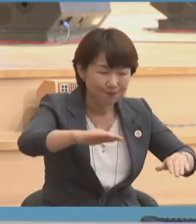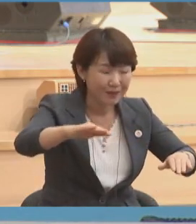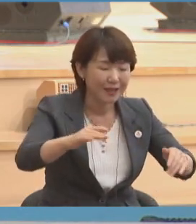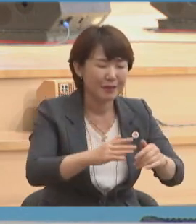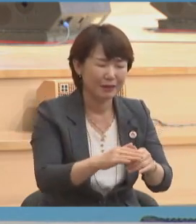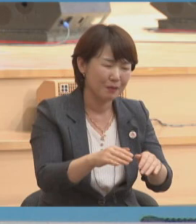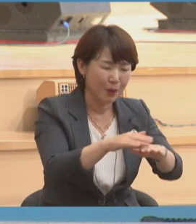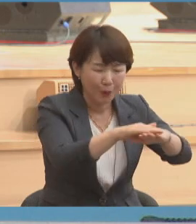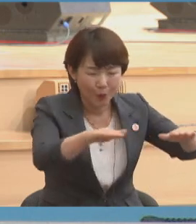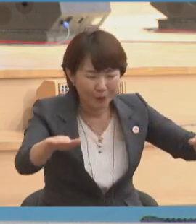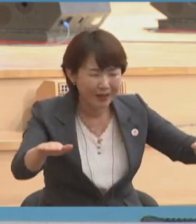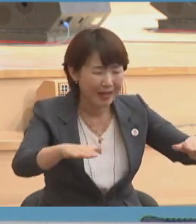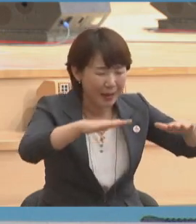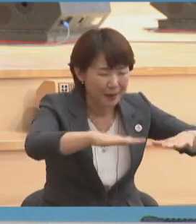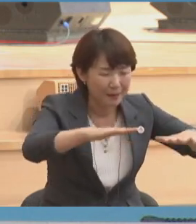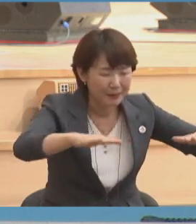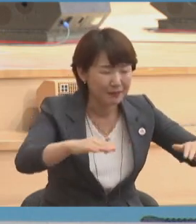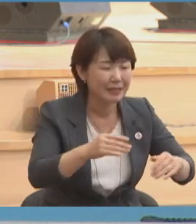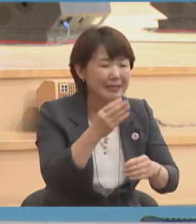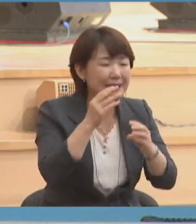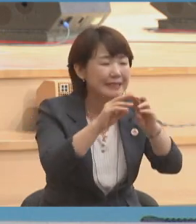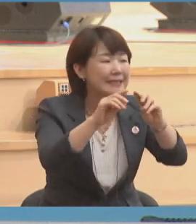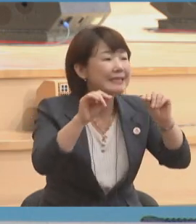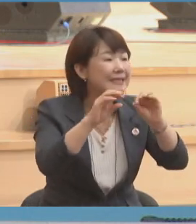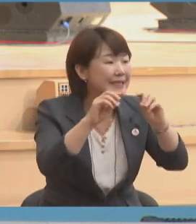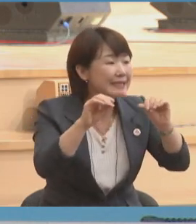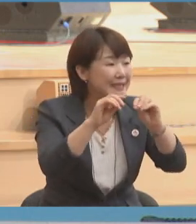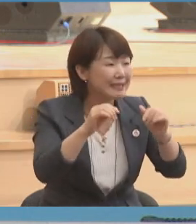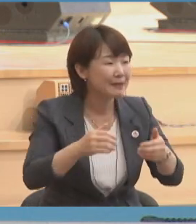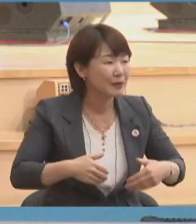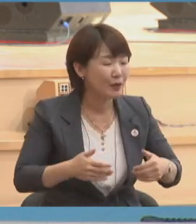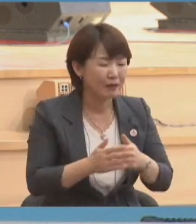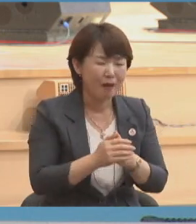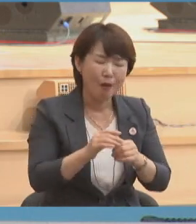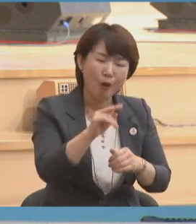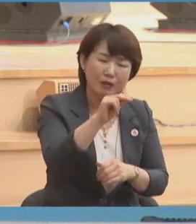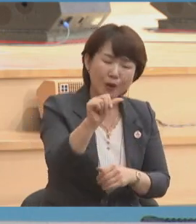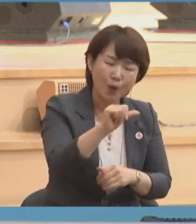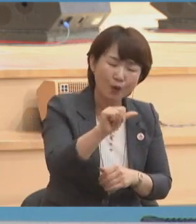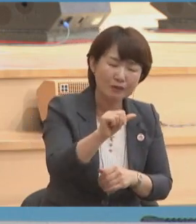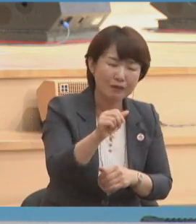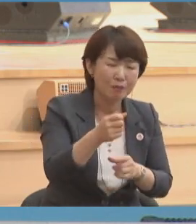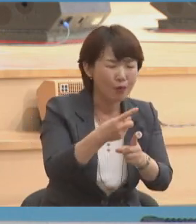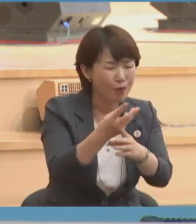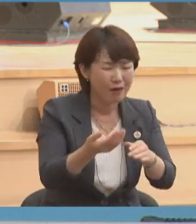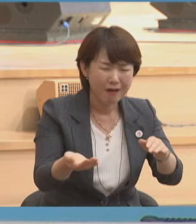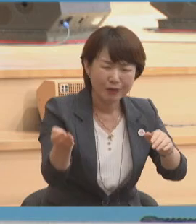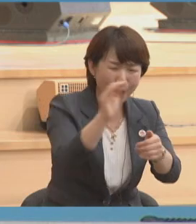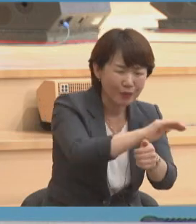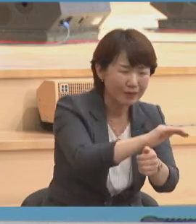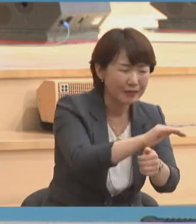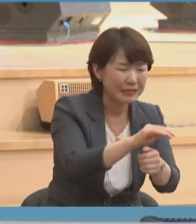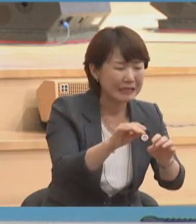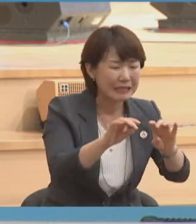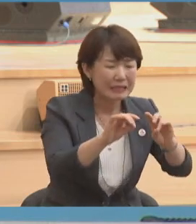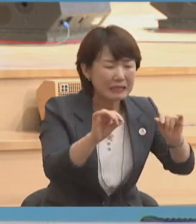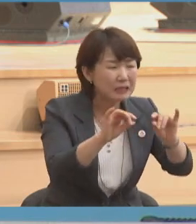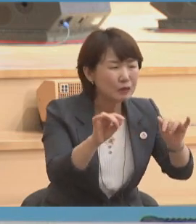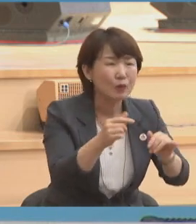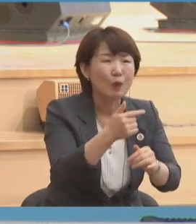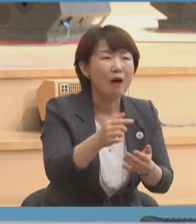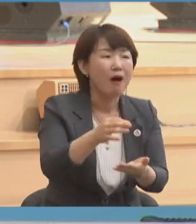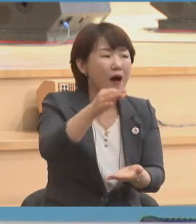흙으로 덮어야 돼. 흙으로 덮어야 되는데 이 흙으로 2만 5천 평을 덮는 것도 엄청난